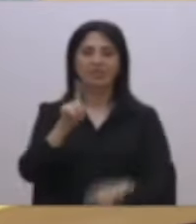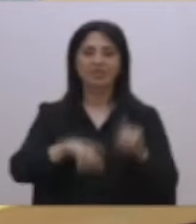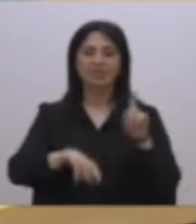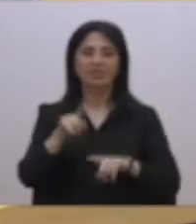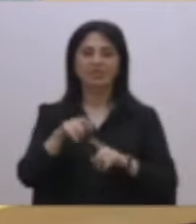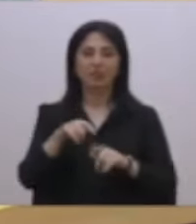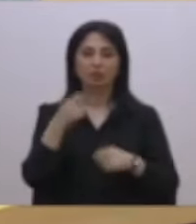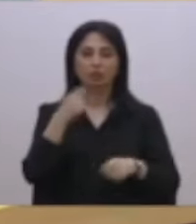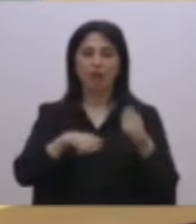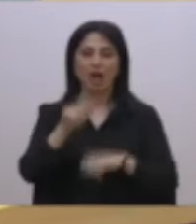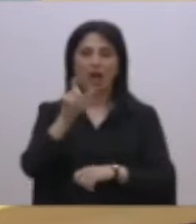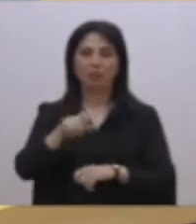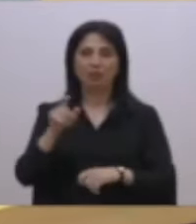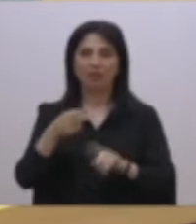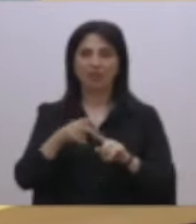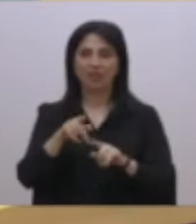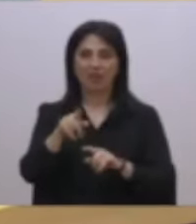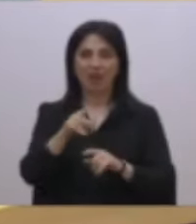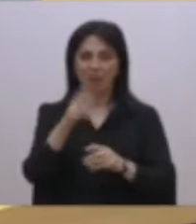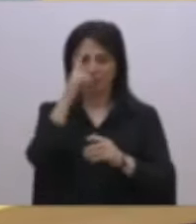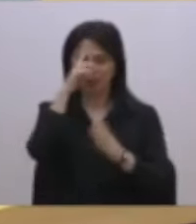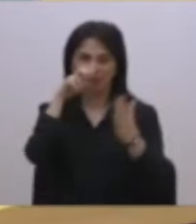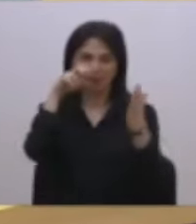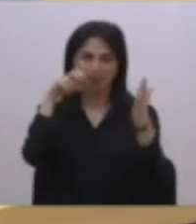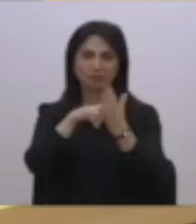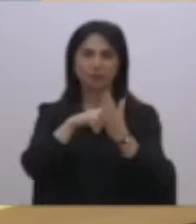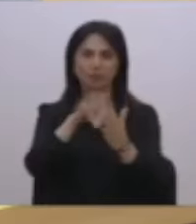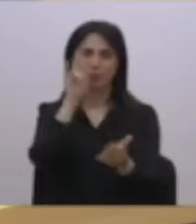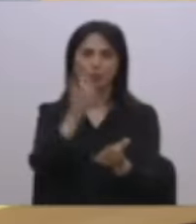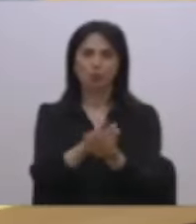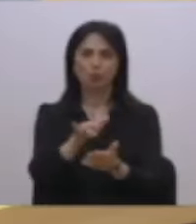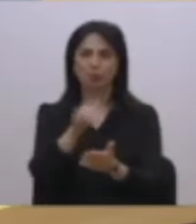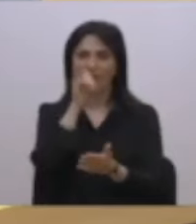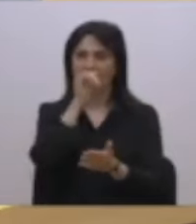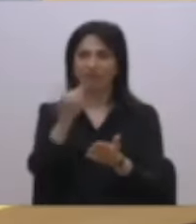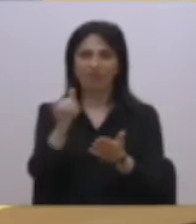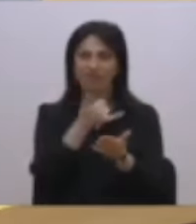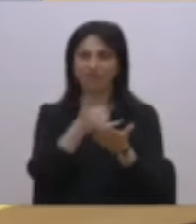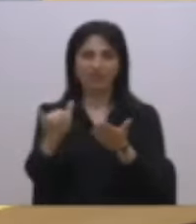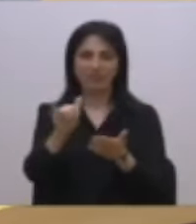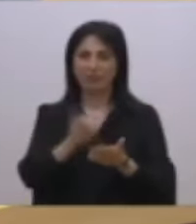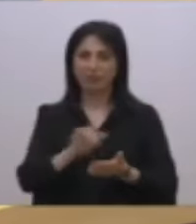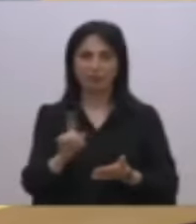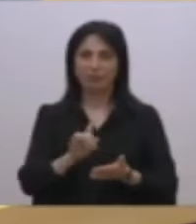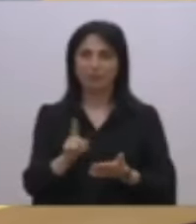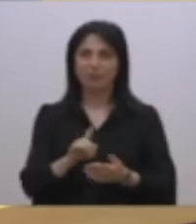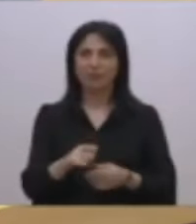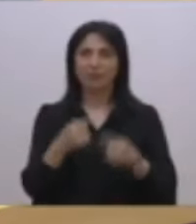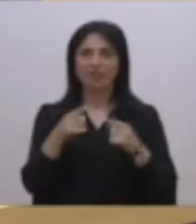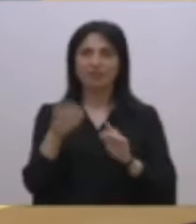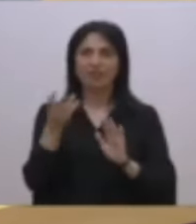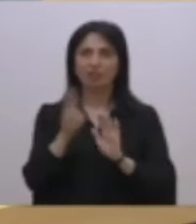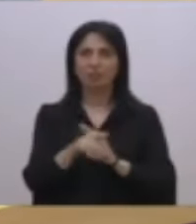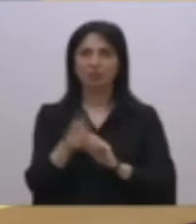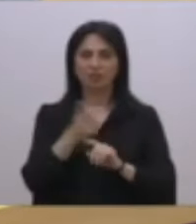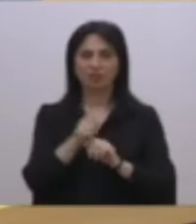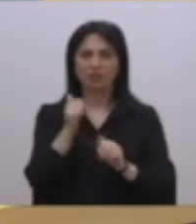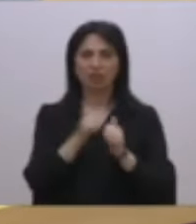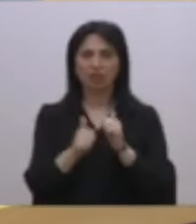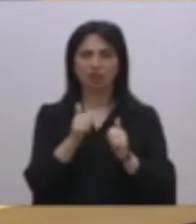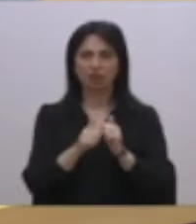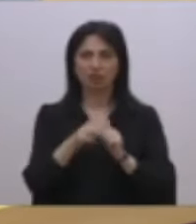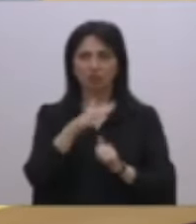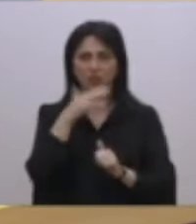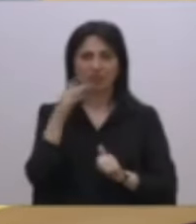სამშობლოს გამყიდველები და ამ დამღას და ამ სტიგმას ვერასოდეს ვერ ჩამოიცილებთ. სხვათა შორის ძალიან ხშირად,